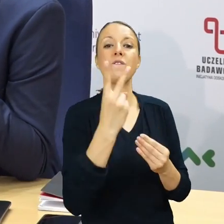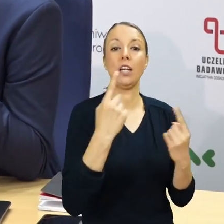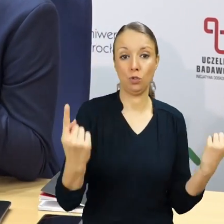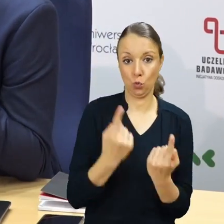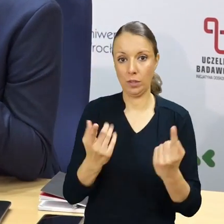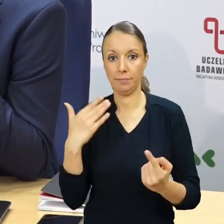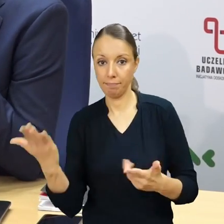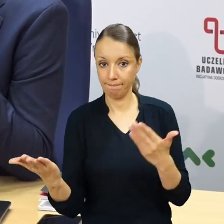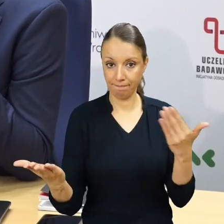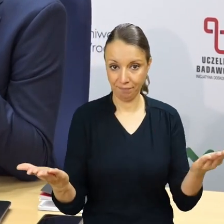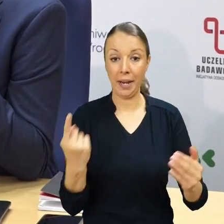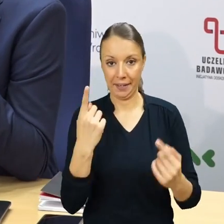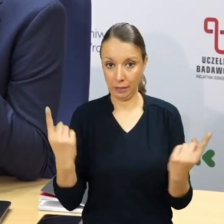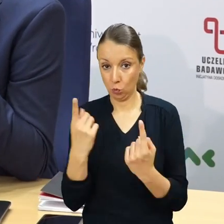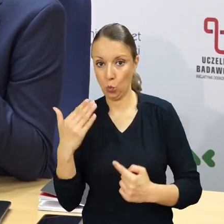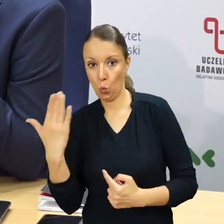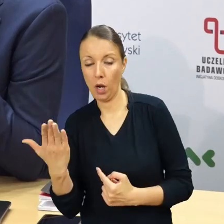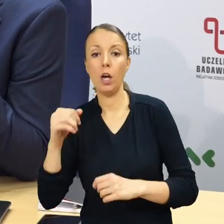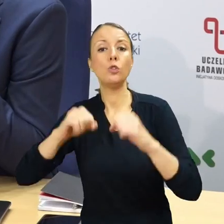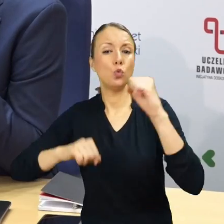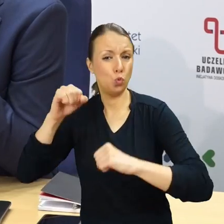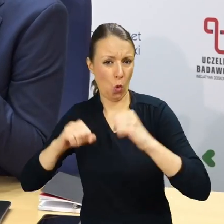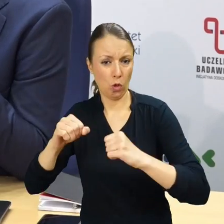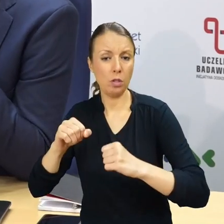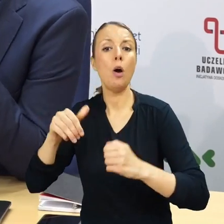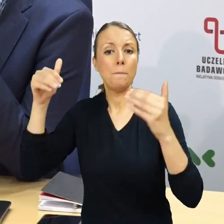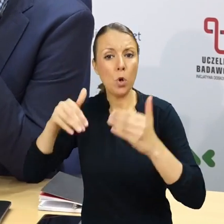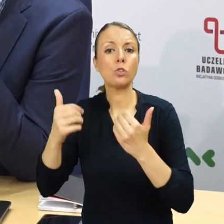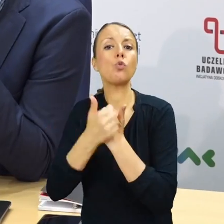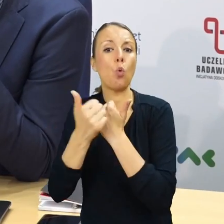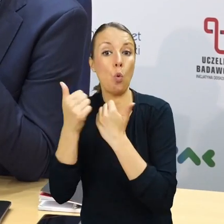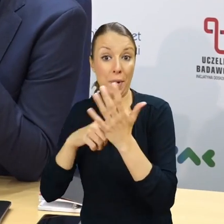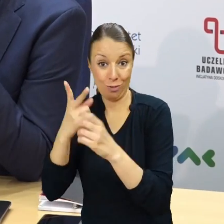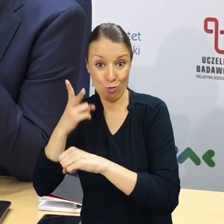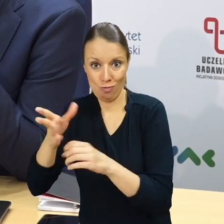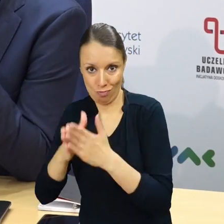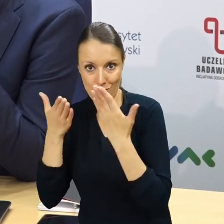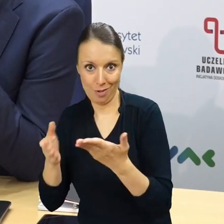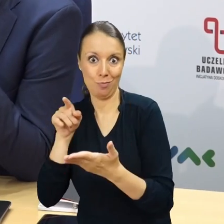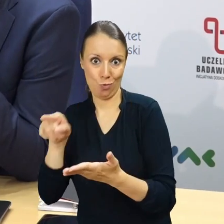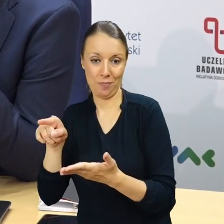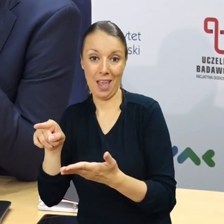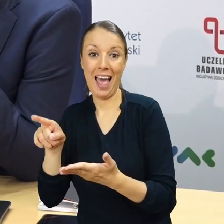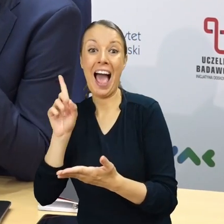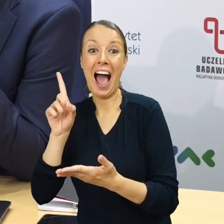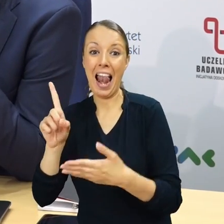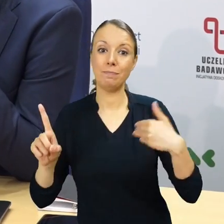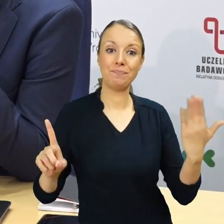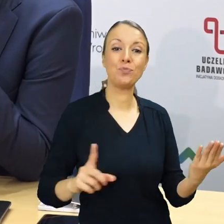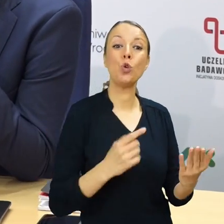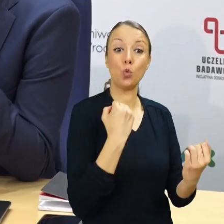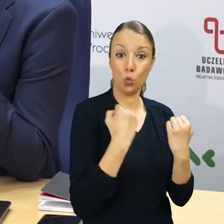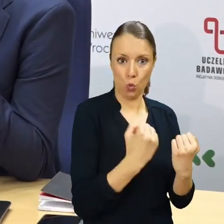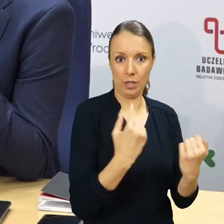którym sędzia może mieć dostęp do dokumentu, ale trudniejszą sytuacją, i ona jest w praktyce, czy naszej praktyce przynajmniej